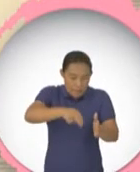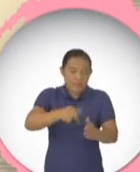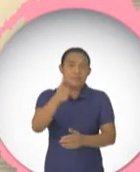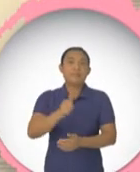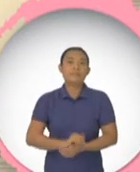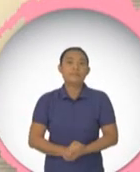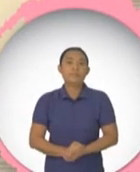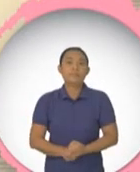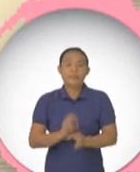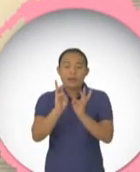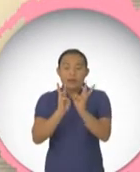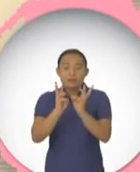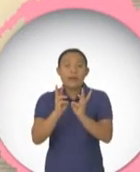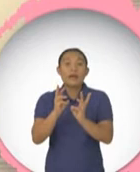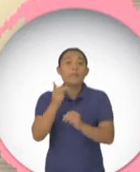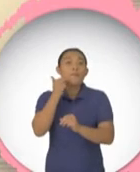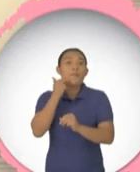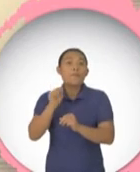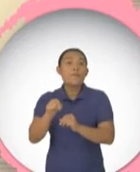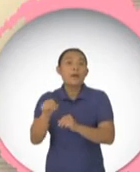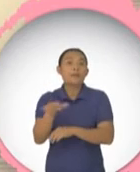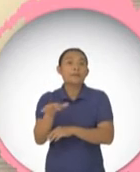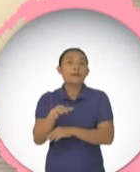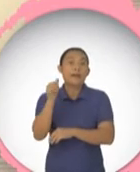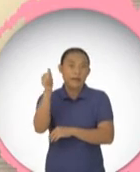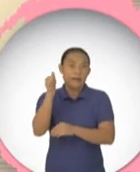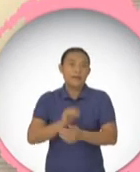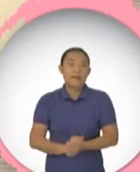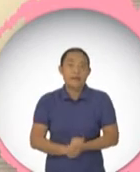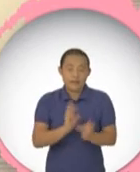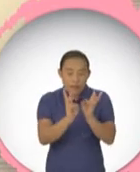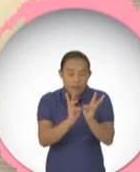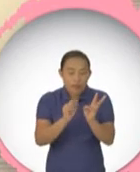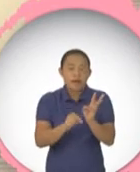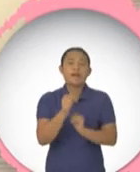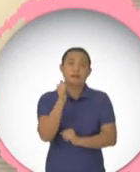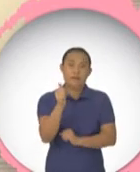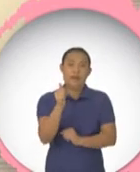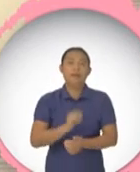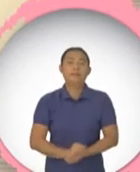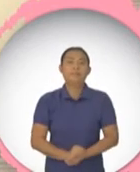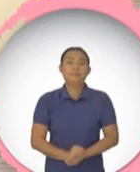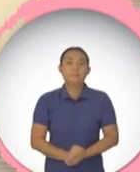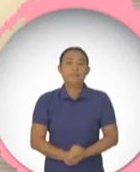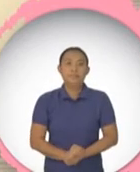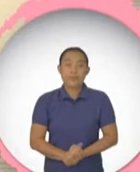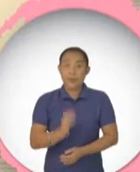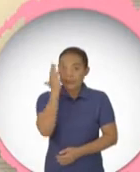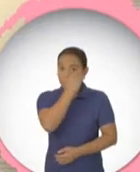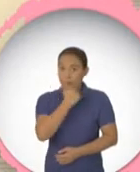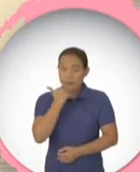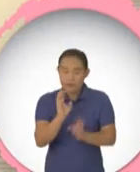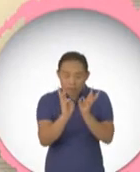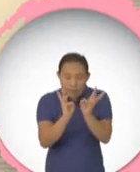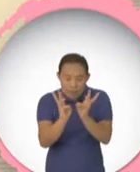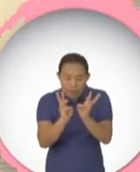ะเป็นน้ำตาลทรายค่ะใช้น้ำตาลทรายขาวธรรมดาก็ได้หรือว่าใช้น้ำตาลเกล็ดโตๆก็ได้มันจะทำให้ อ ัน นี้สวยหน่อยนะครับอ ันนี้จะสวยเห็นเกล็ดชั